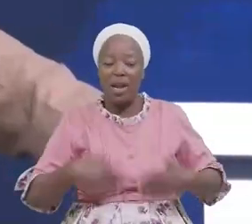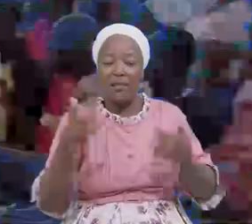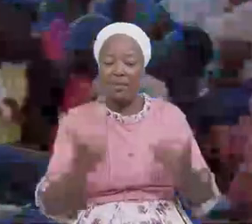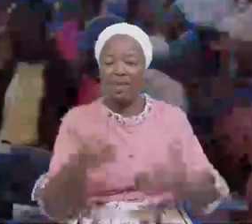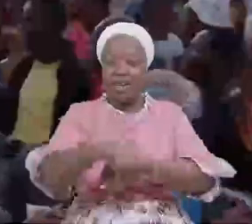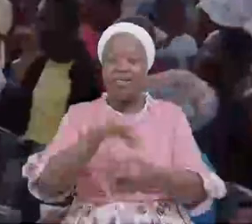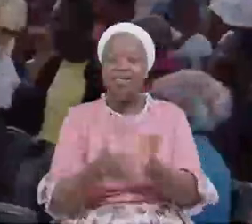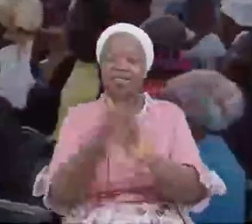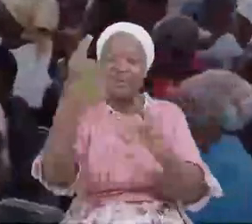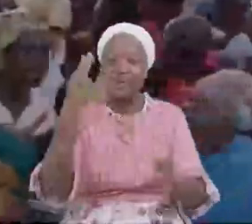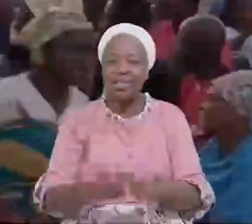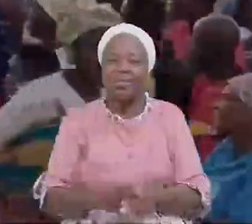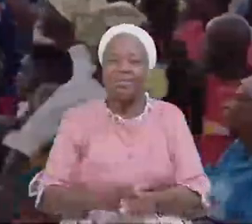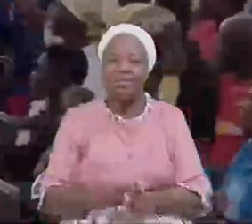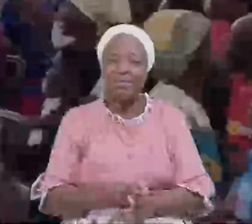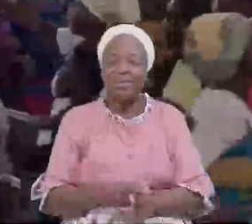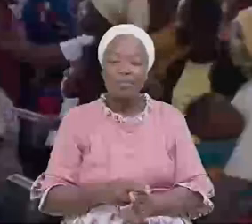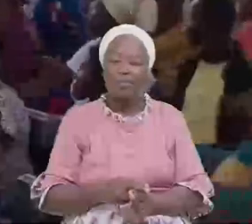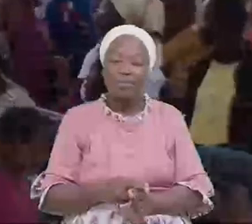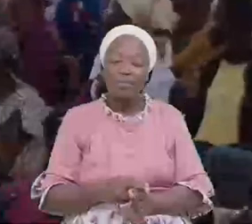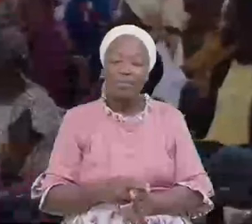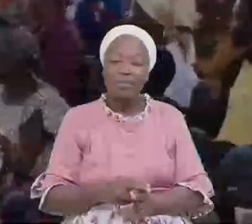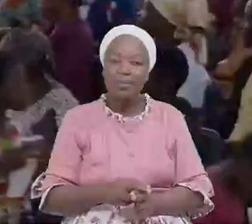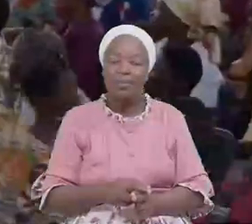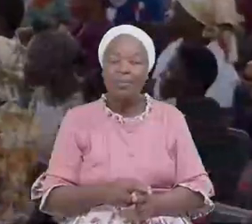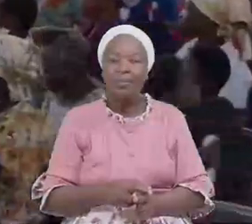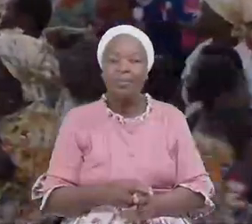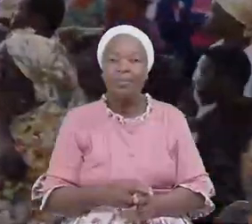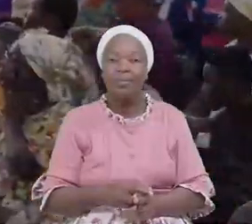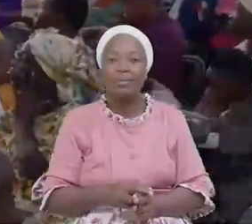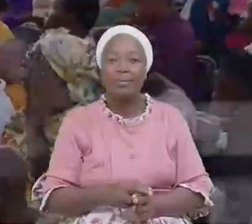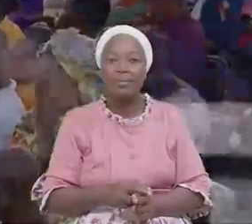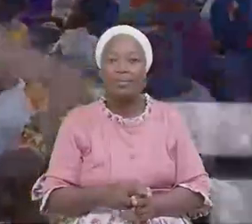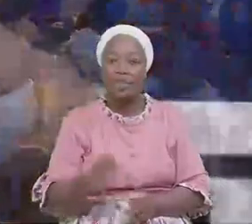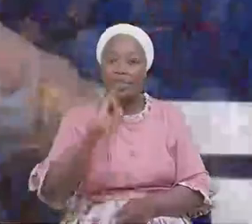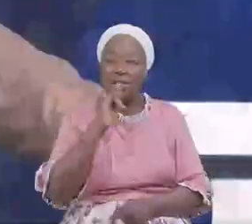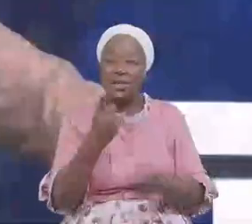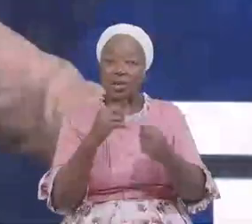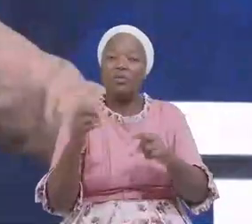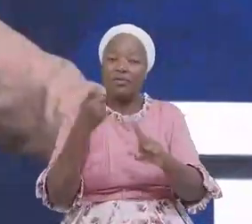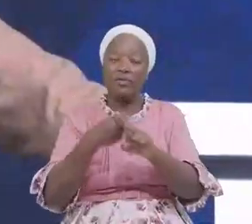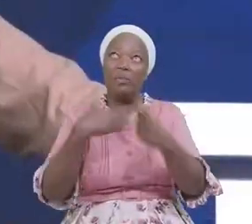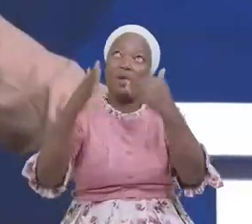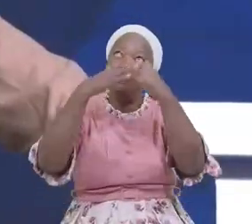Triple visitation venant du ciel pour toi au nom de Jésus. Ça vient d'en haut.